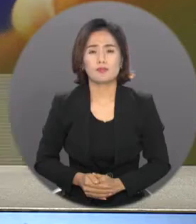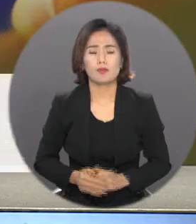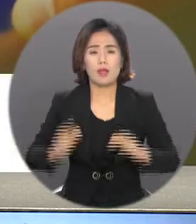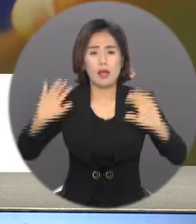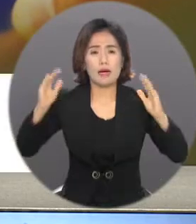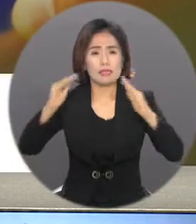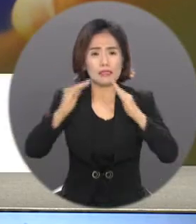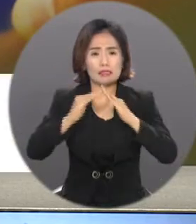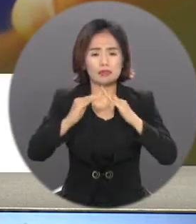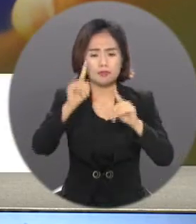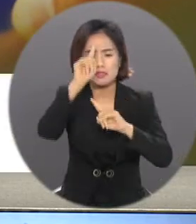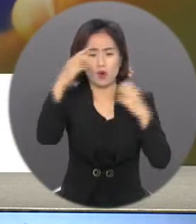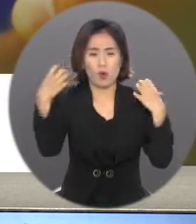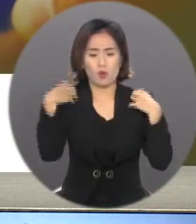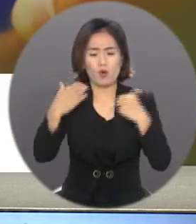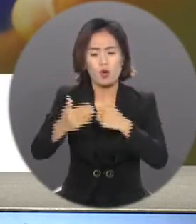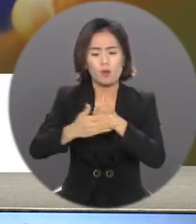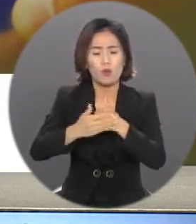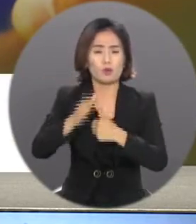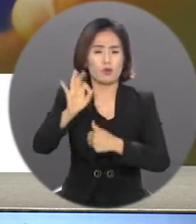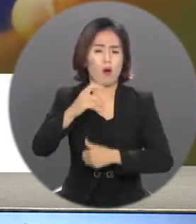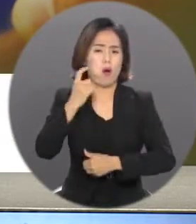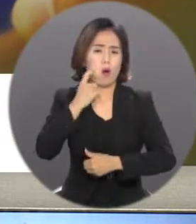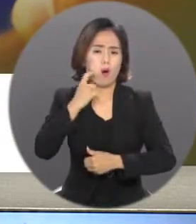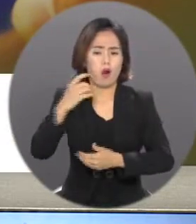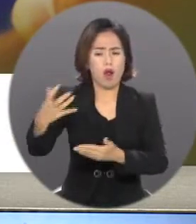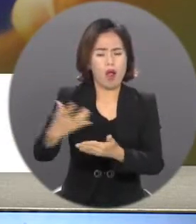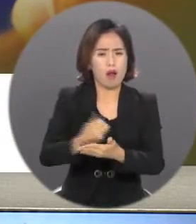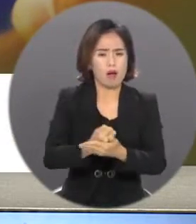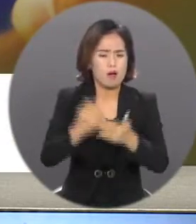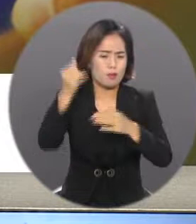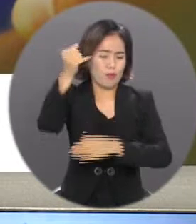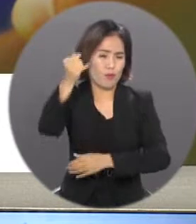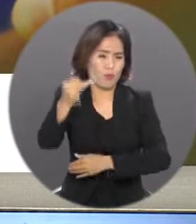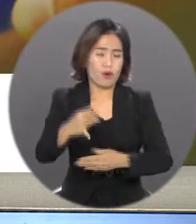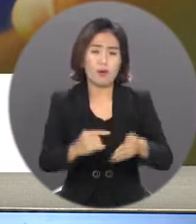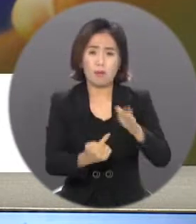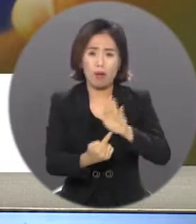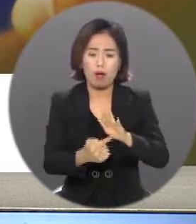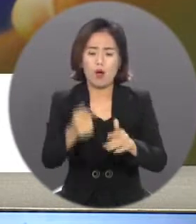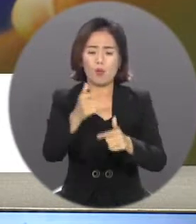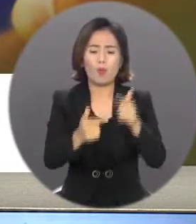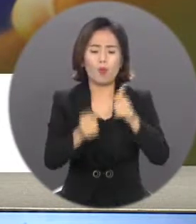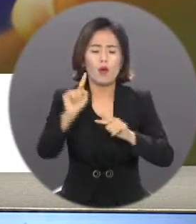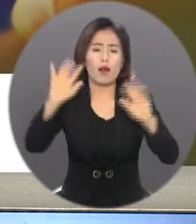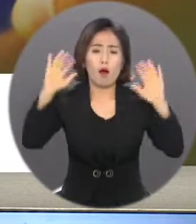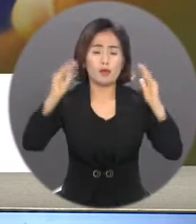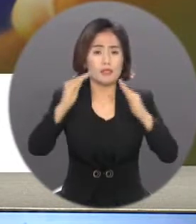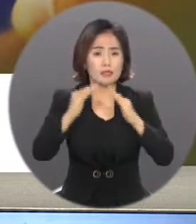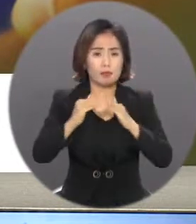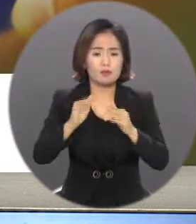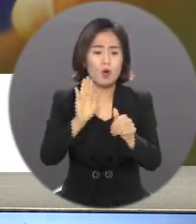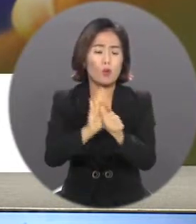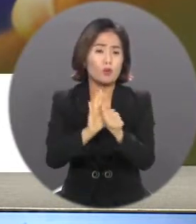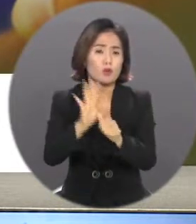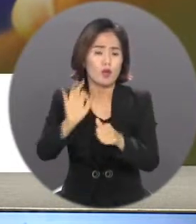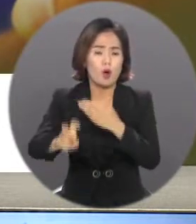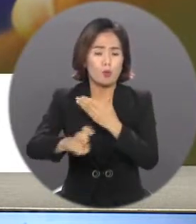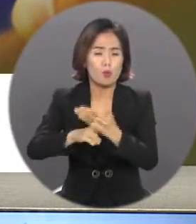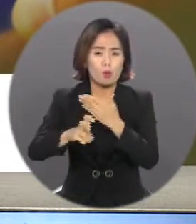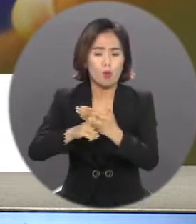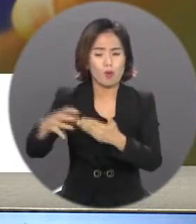어린이집이 정부 보조금을 허위로 타낸 은 일이 끊이지 않고 있습니다 목포의 한 어린이집에서 보조금 부당수령